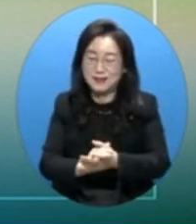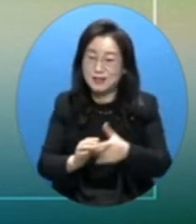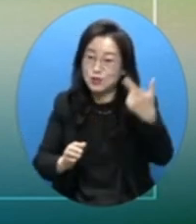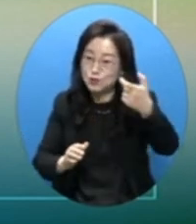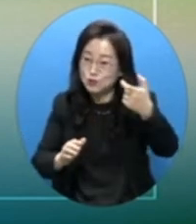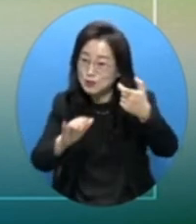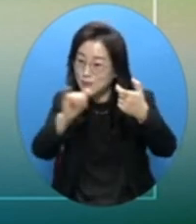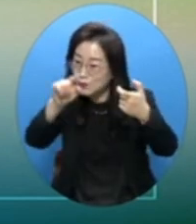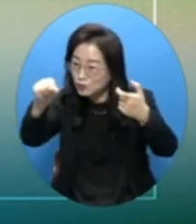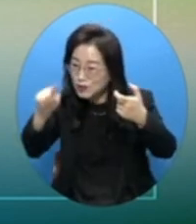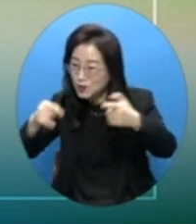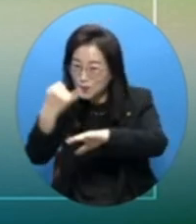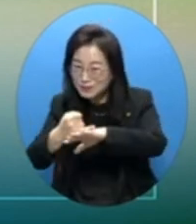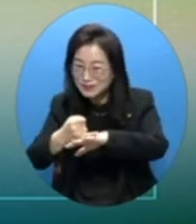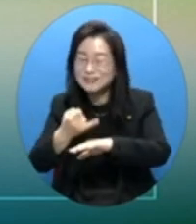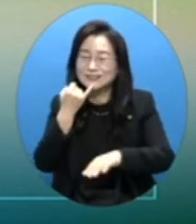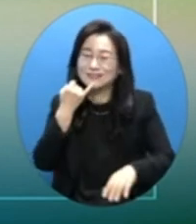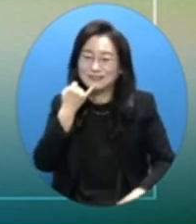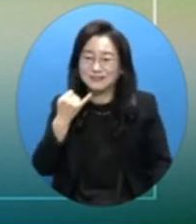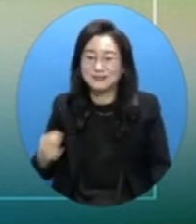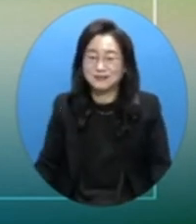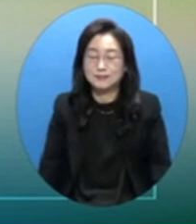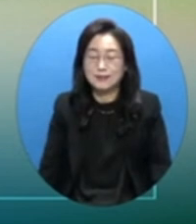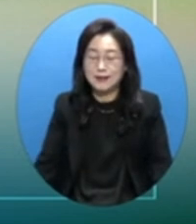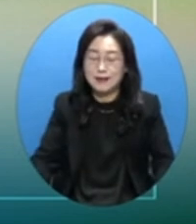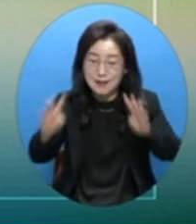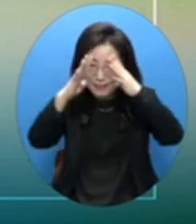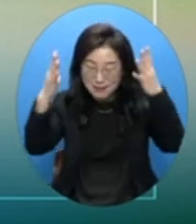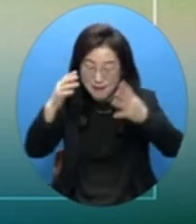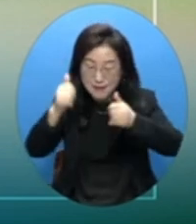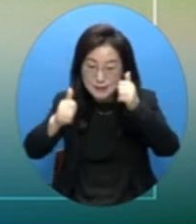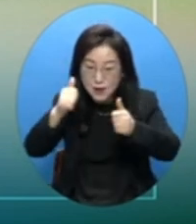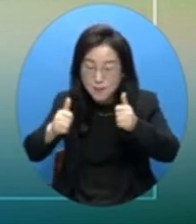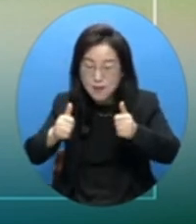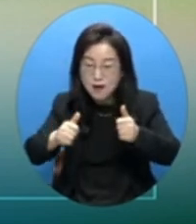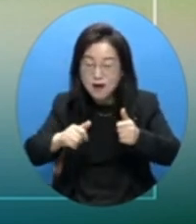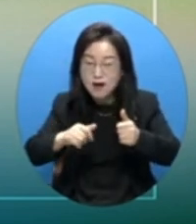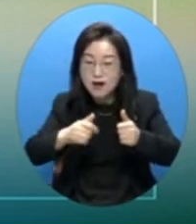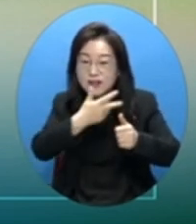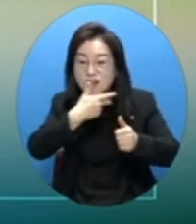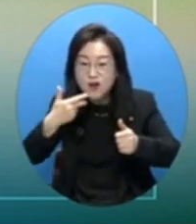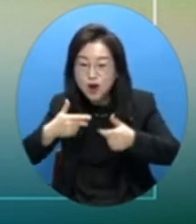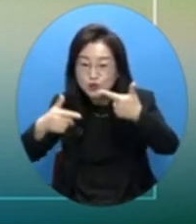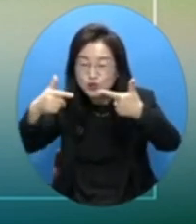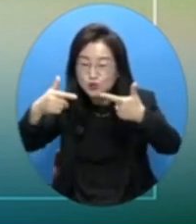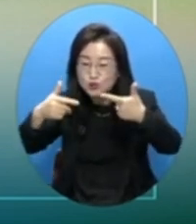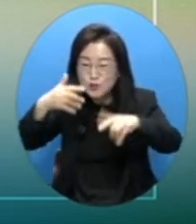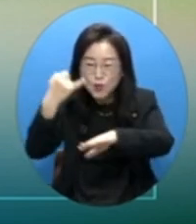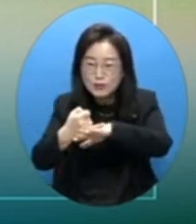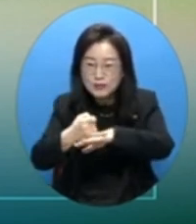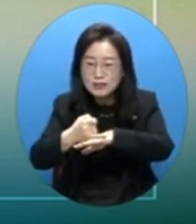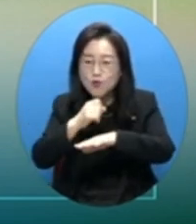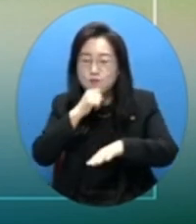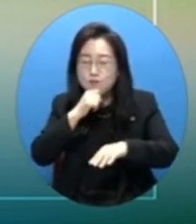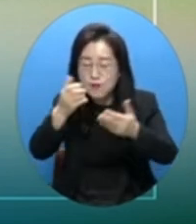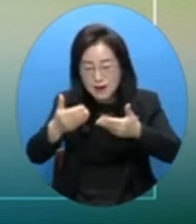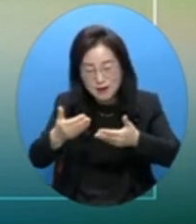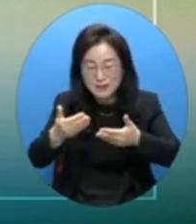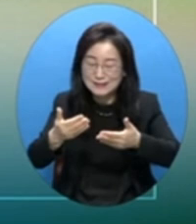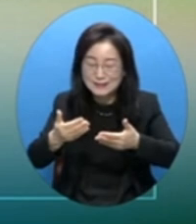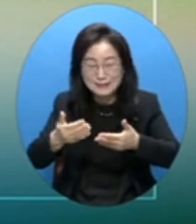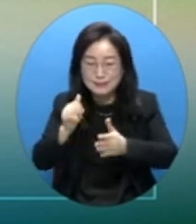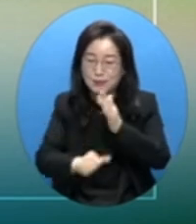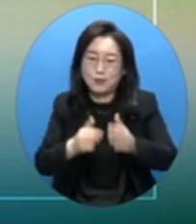중 60등이라도 희망은 있습니다 수능에서 영어 6등급이라고 하는 낙제점을 받았습니다 하지만 결코 실망하지 않았습니다